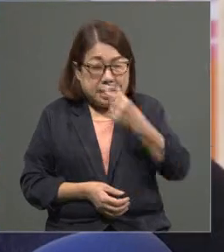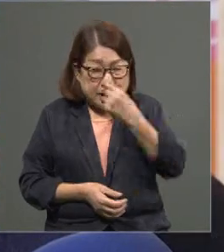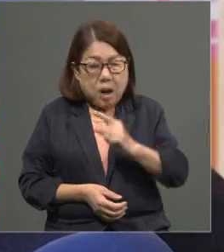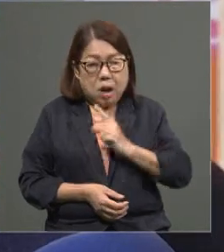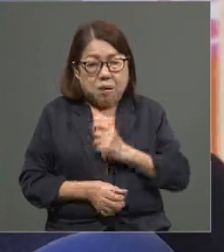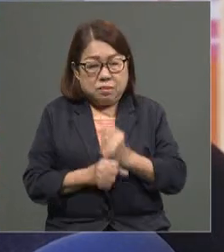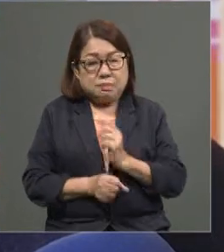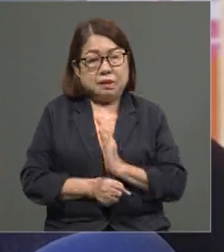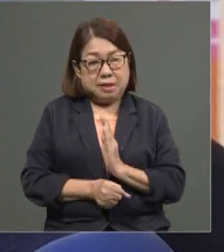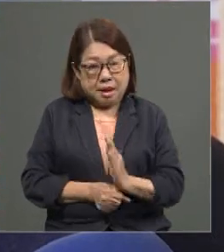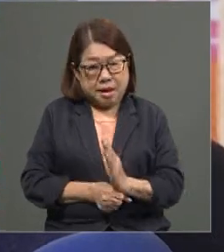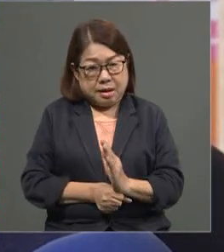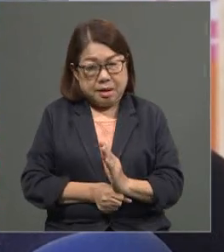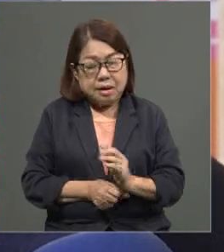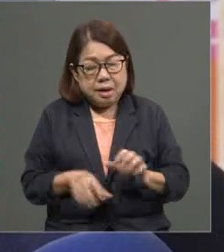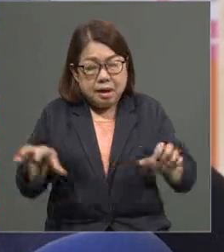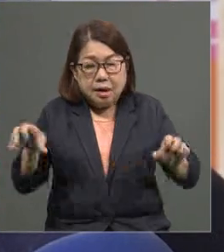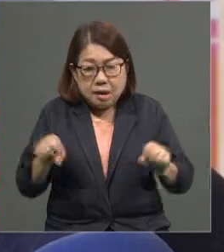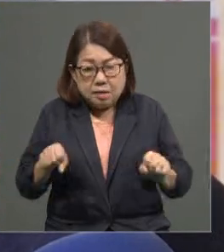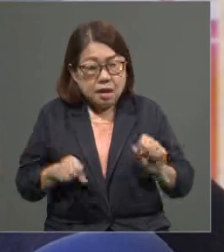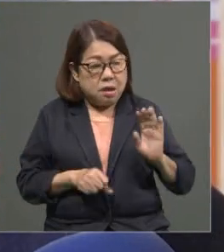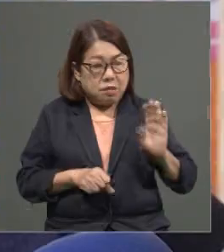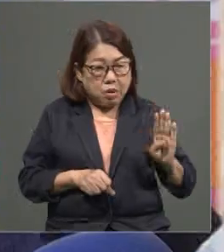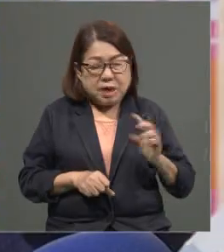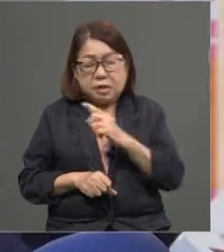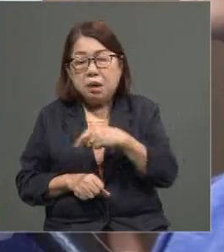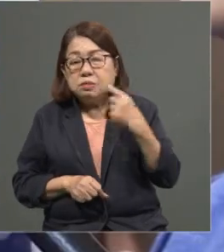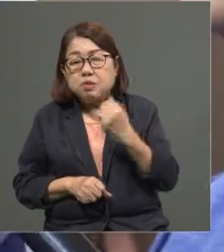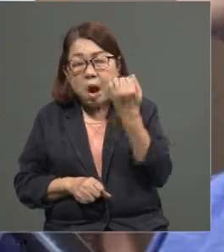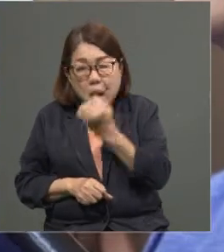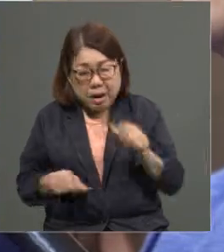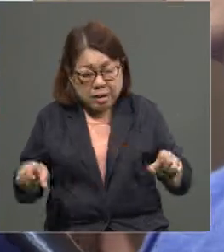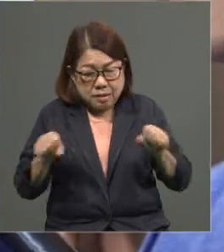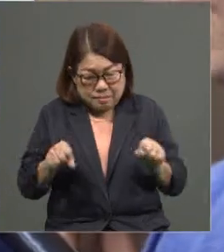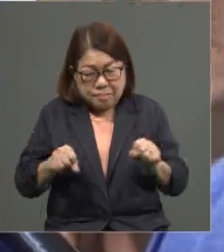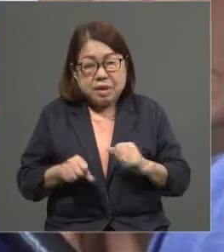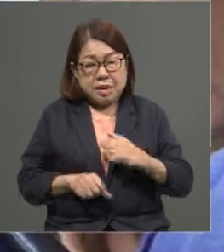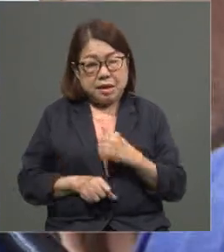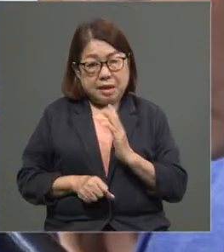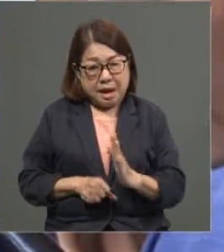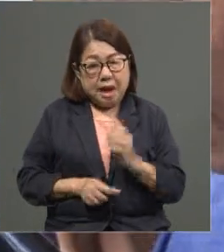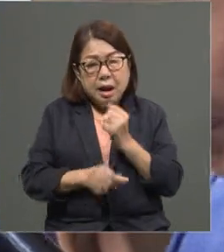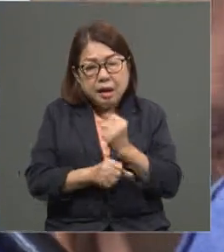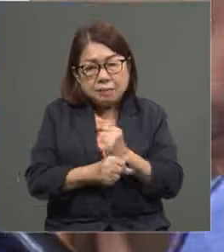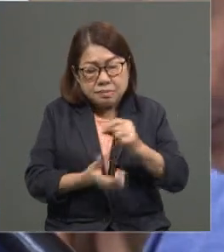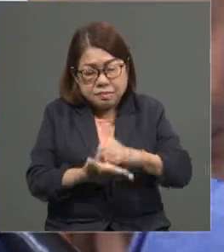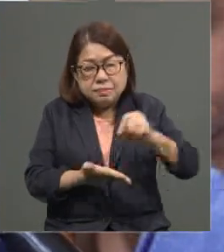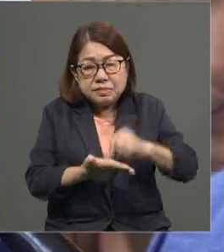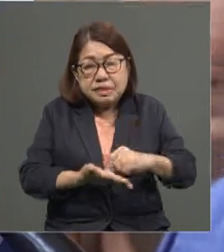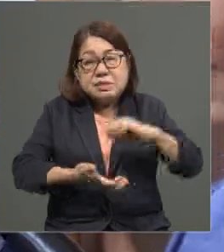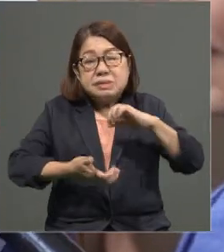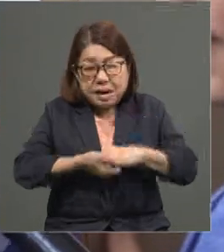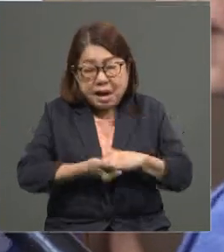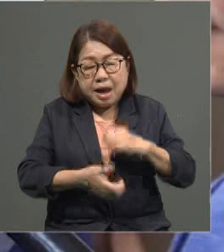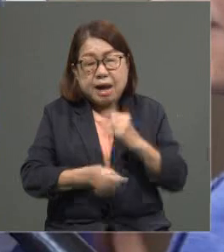ำเอกสารสัญญาระหว่างเจ้อ้อยกับบริษัททำแพลตฟอร์มเพื่อจะมาทำสลากออนไลน์ทีนี้ในเอกสารสัญญา